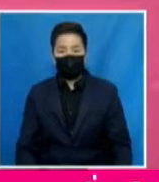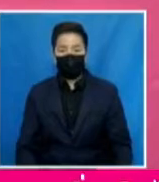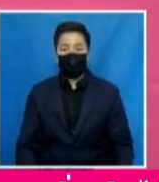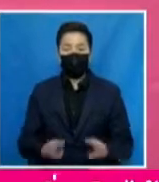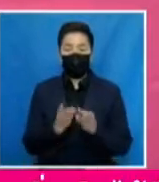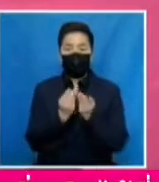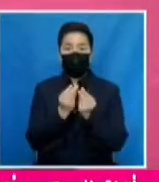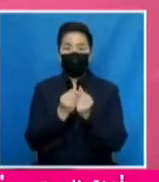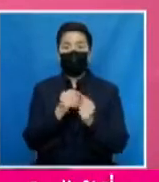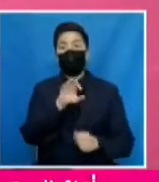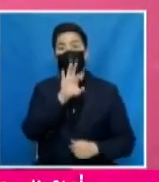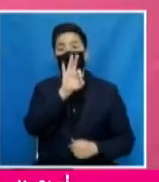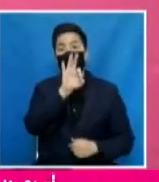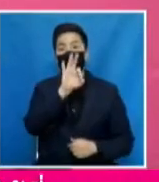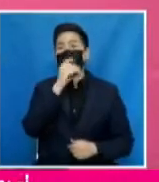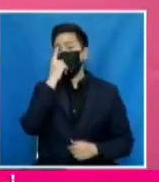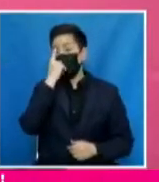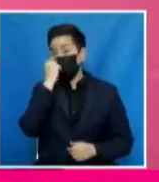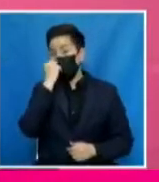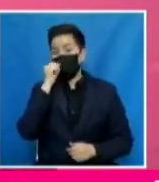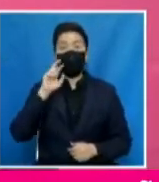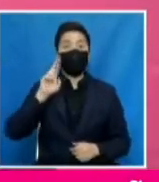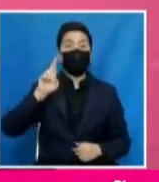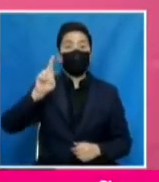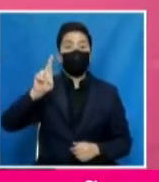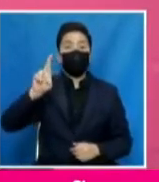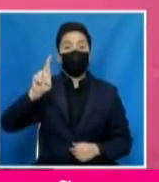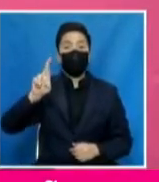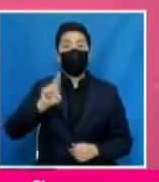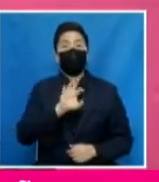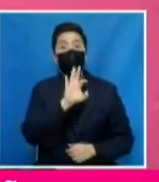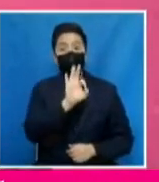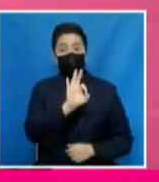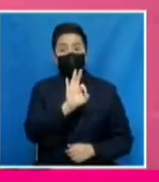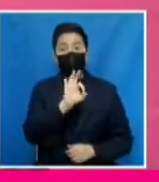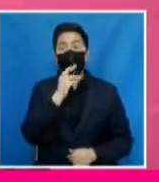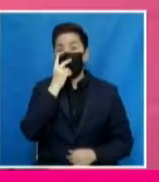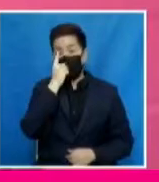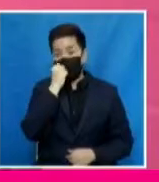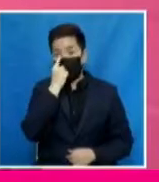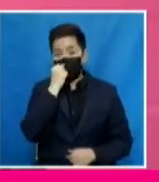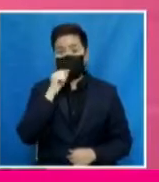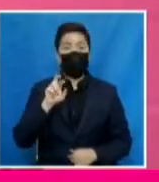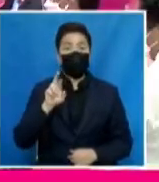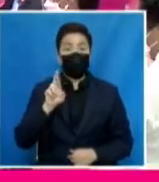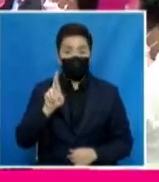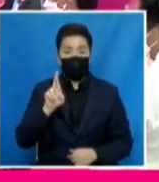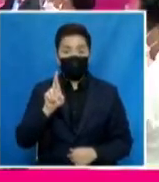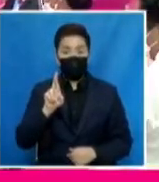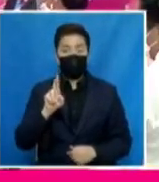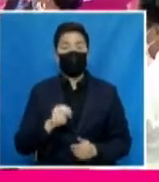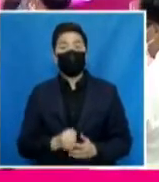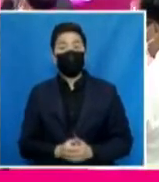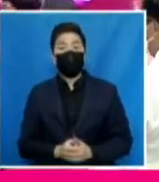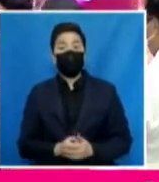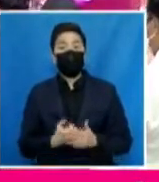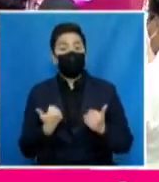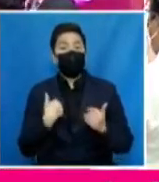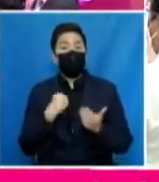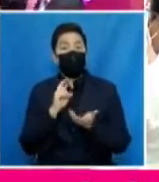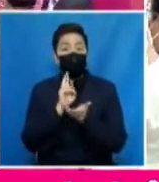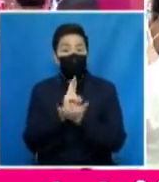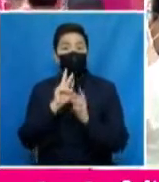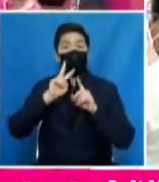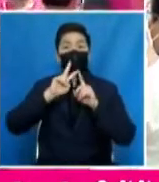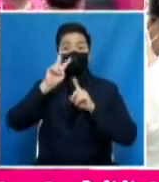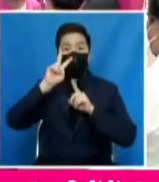ได้งวดที่9หมวดอักษร R งวดที่9หมวดอักษร R จะได้ทำการออกรางวั